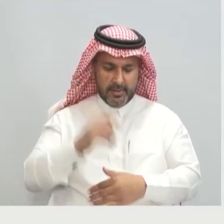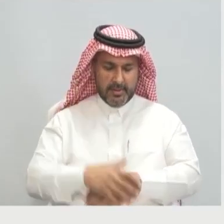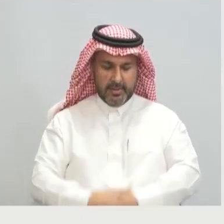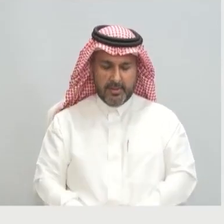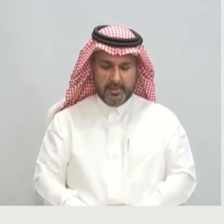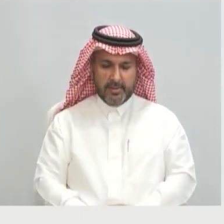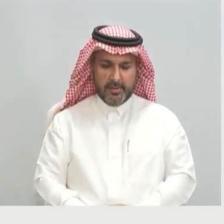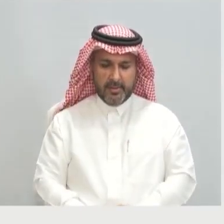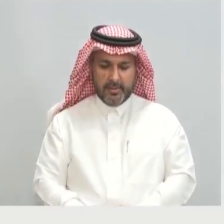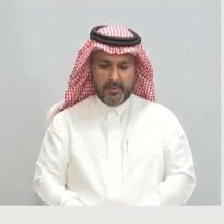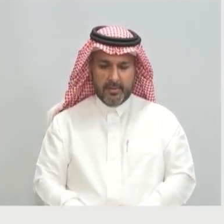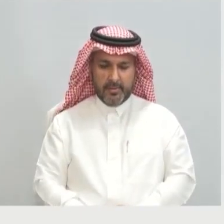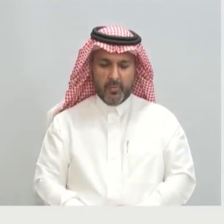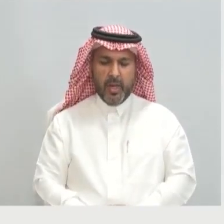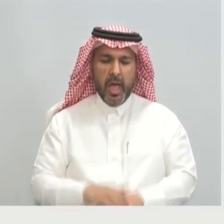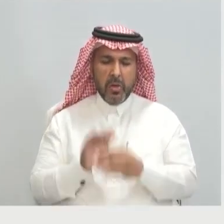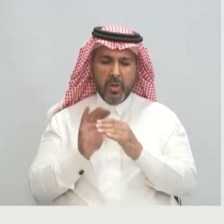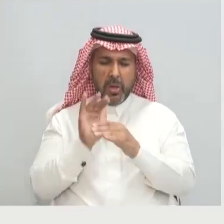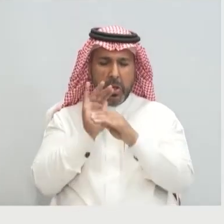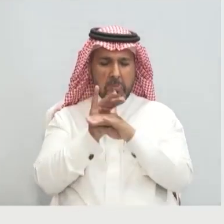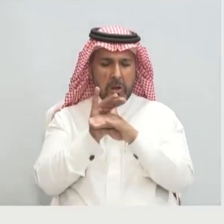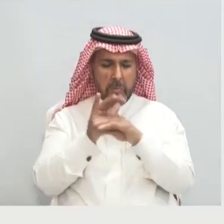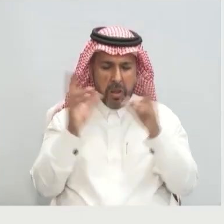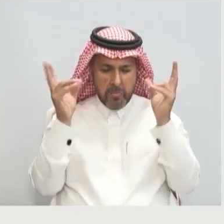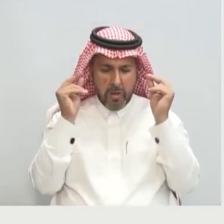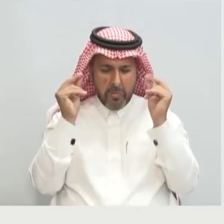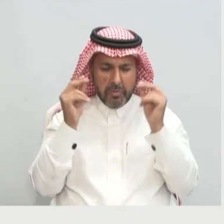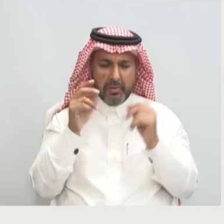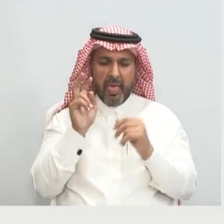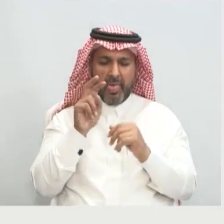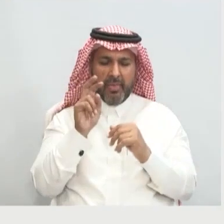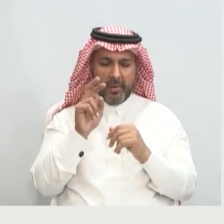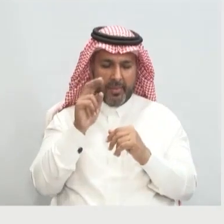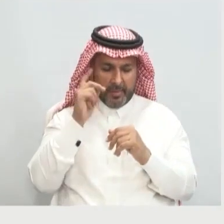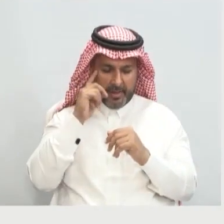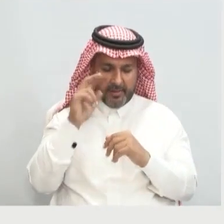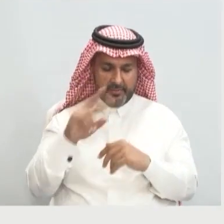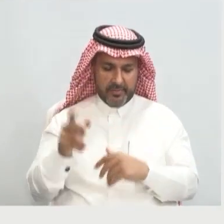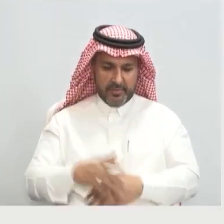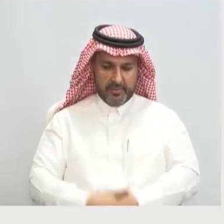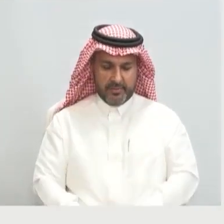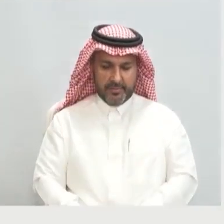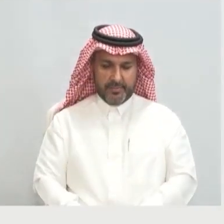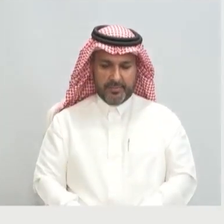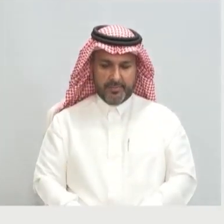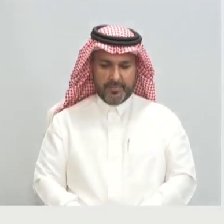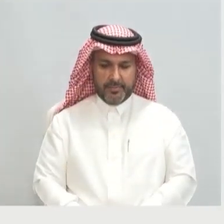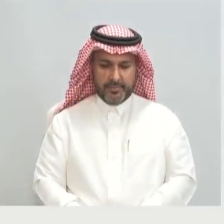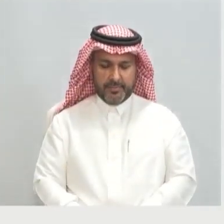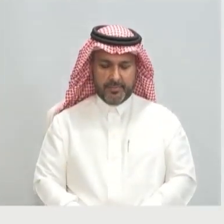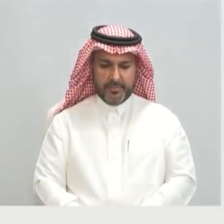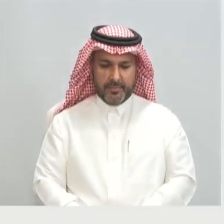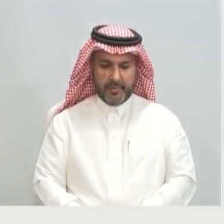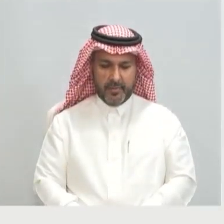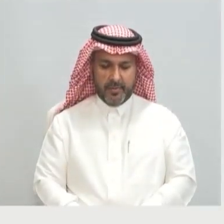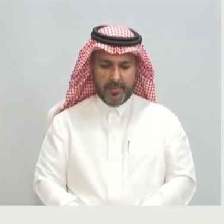وبالتالي قد يسبب مشاكل ولكن كما ذكرناه هو ليس برسمي وانما قد يكون يتم استغلاله في